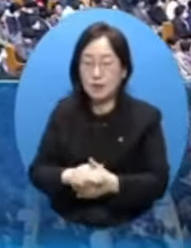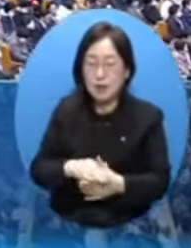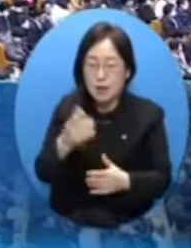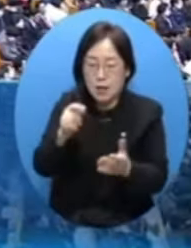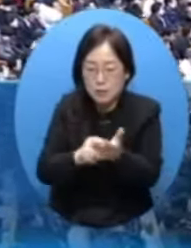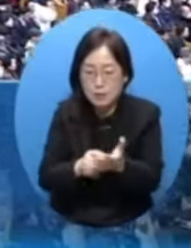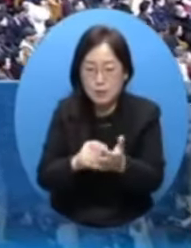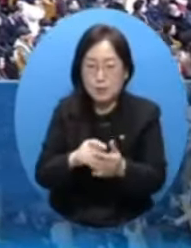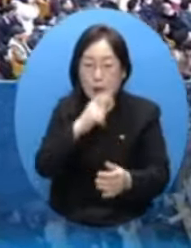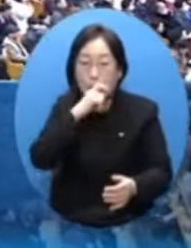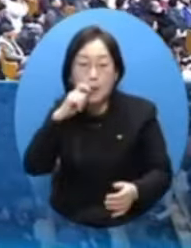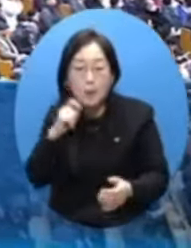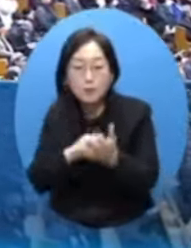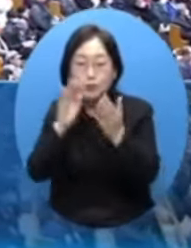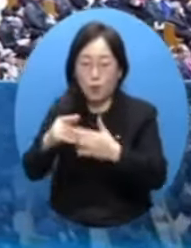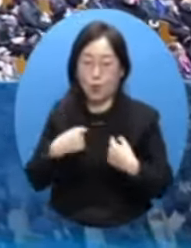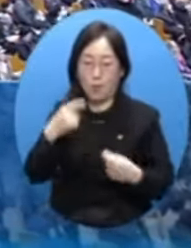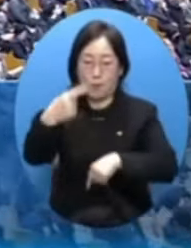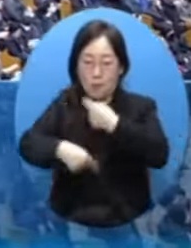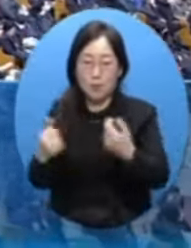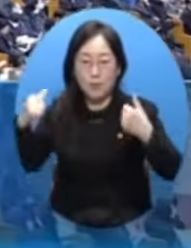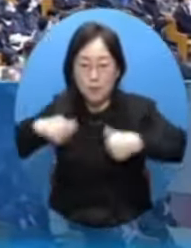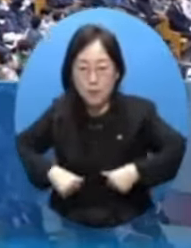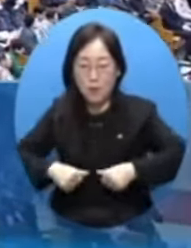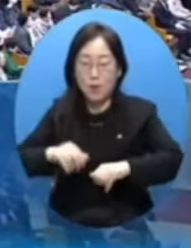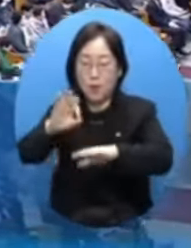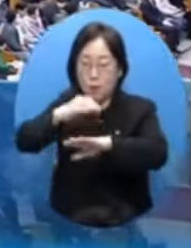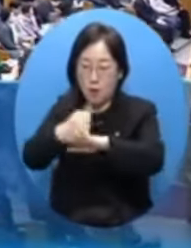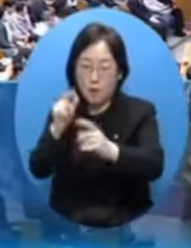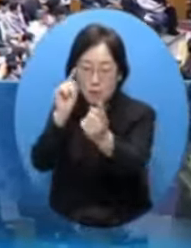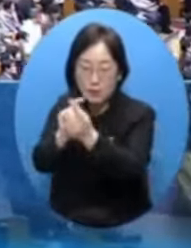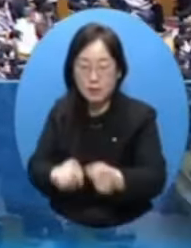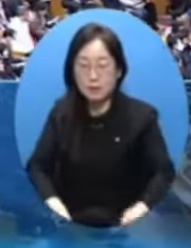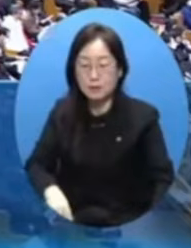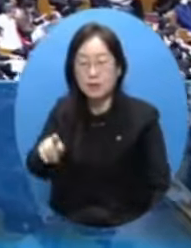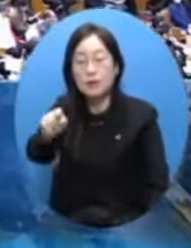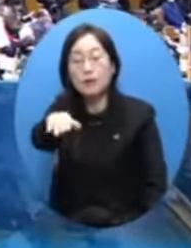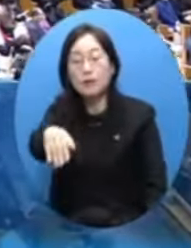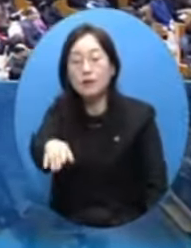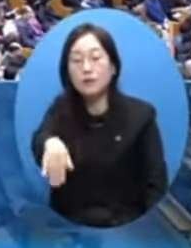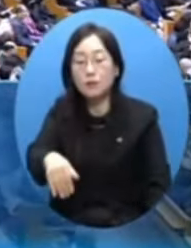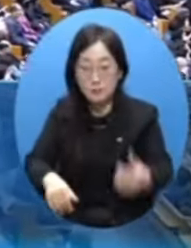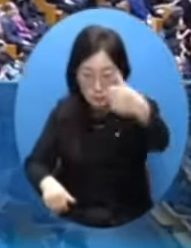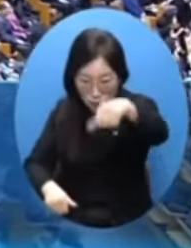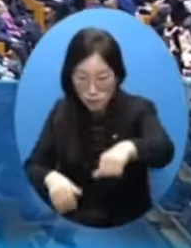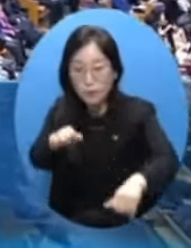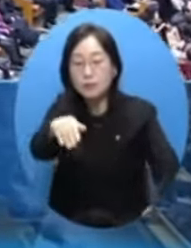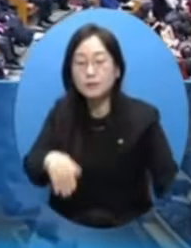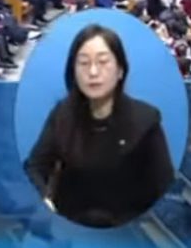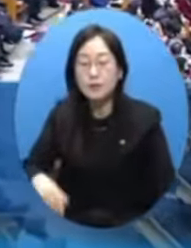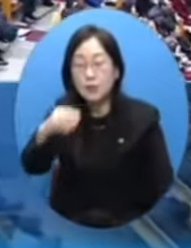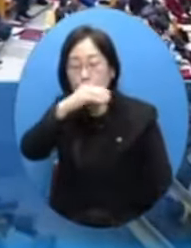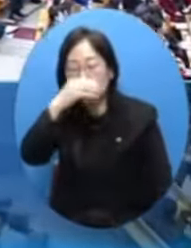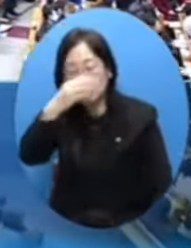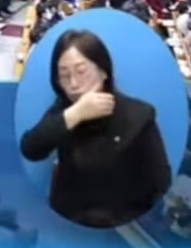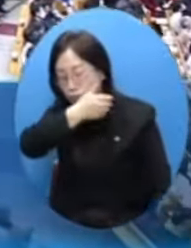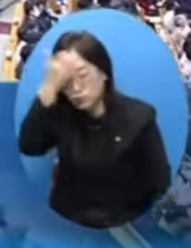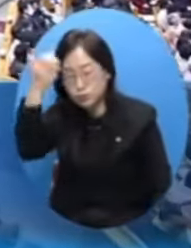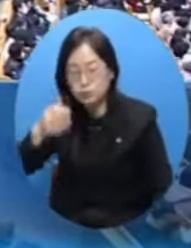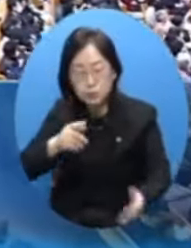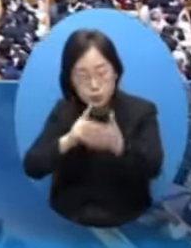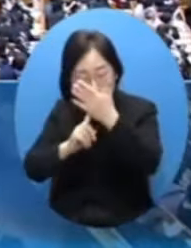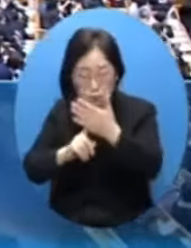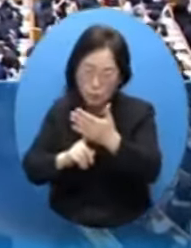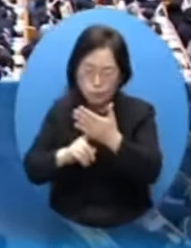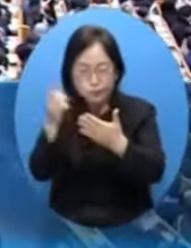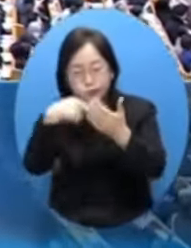옷을 갈아입고 바로에게 들어가니 바로가 요셉에게 이르되 내가 한 꿈을 꾸었으니 그것을 해석하는 자가 없더니 들은즉 너는 꿈을 들으면 능히